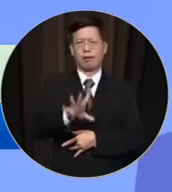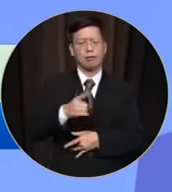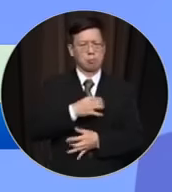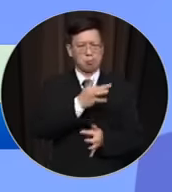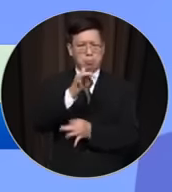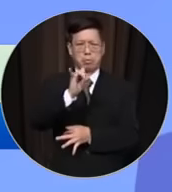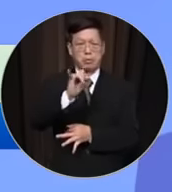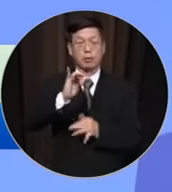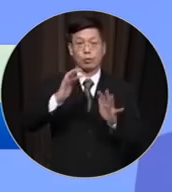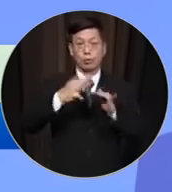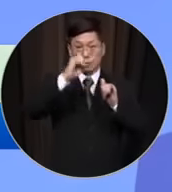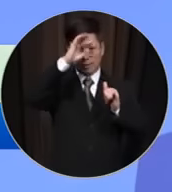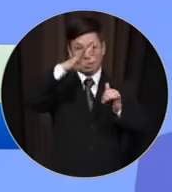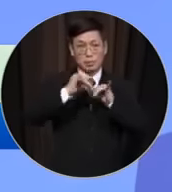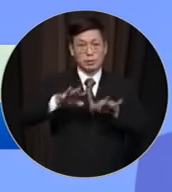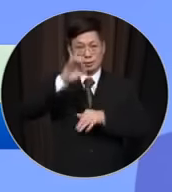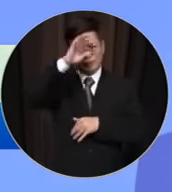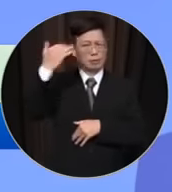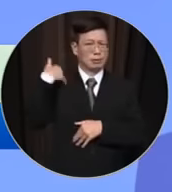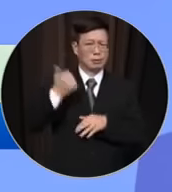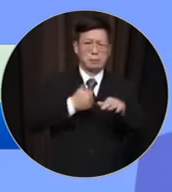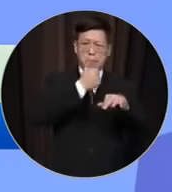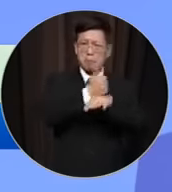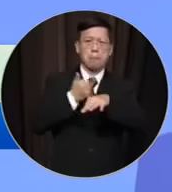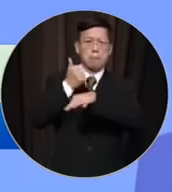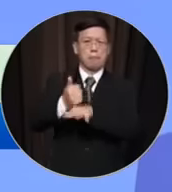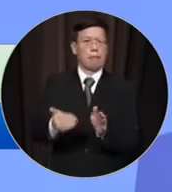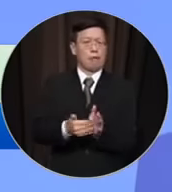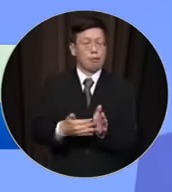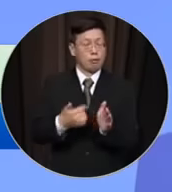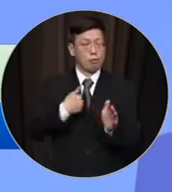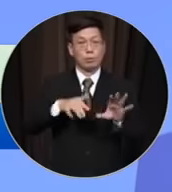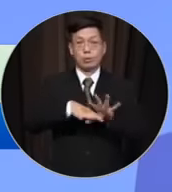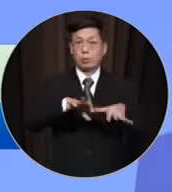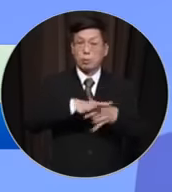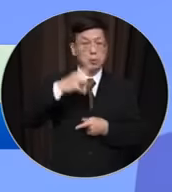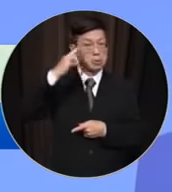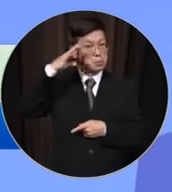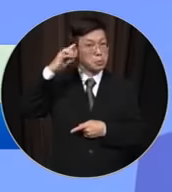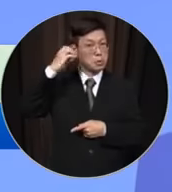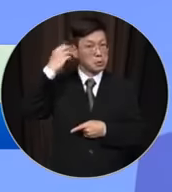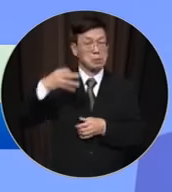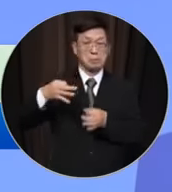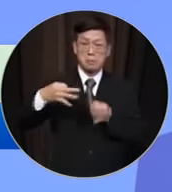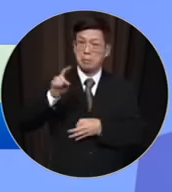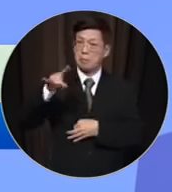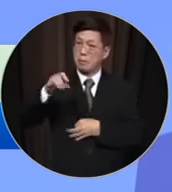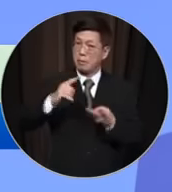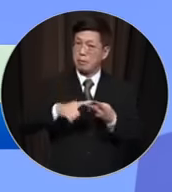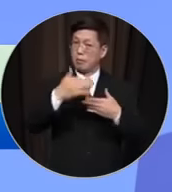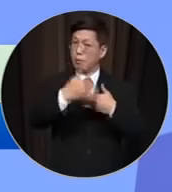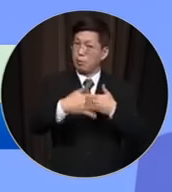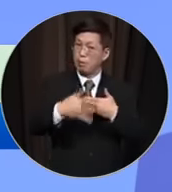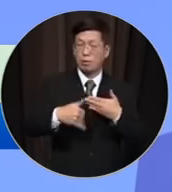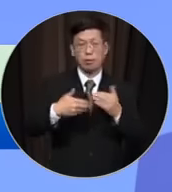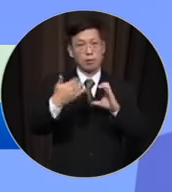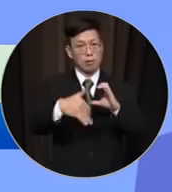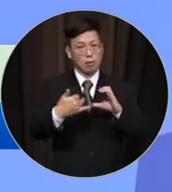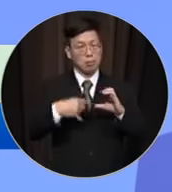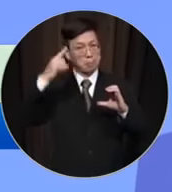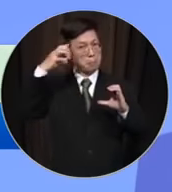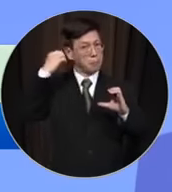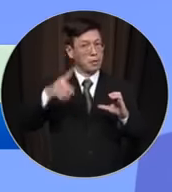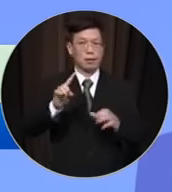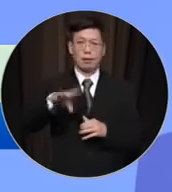申，国民党民进党都执政过，我们的文化创意产业在哪？我们的文化影视产业在哪里？没